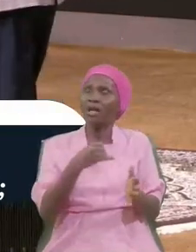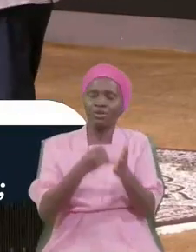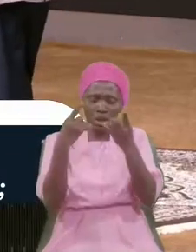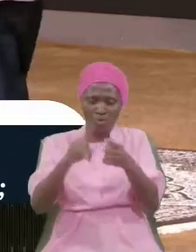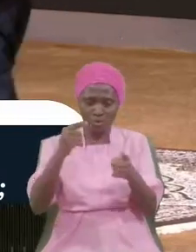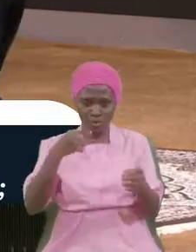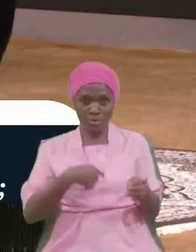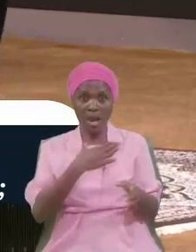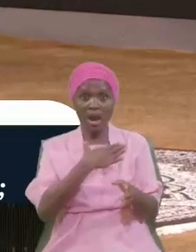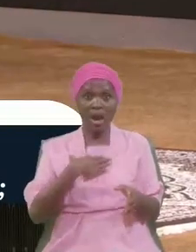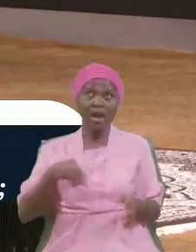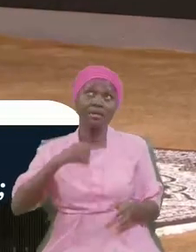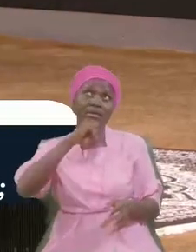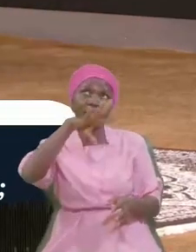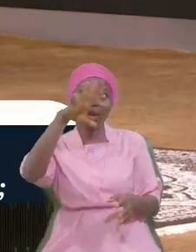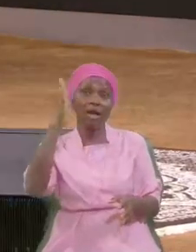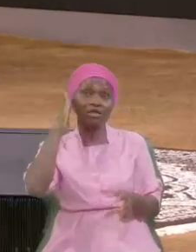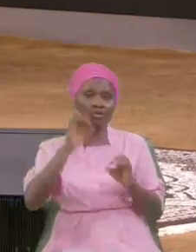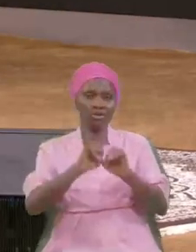brillera la lumière.